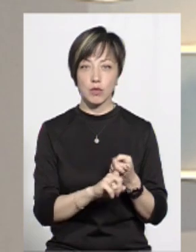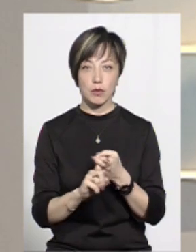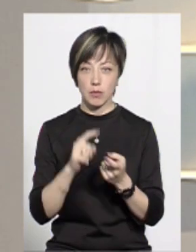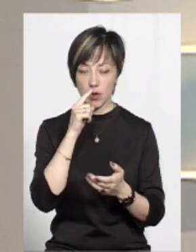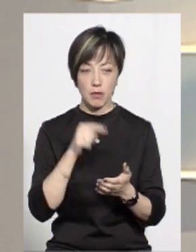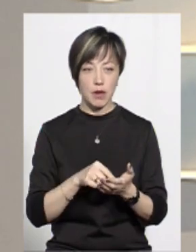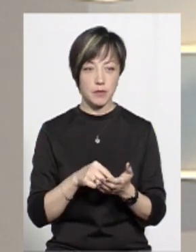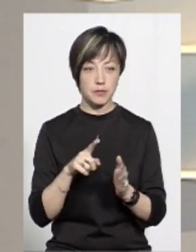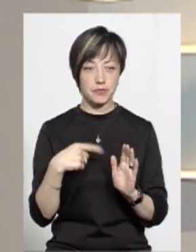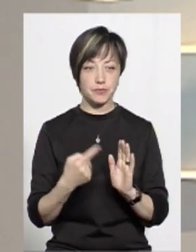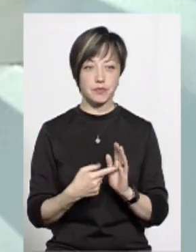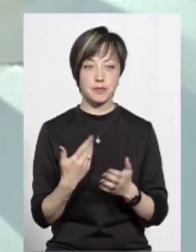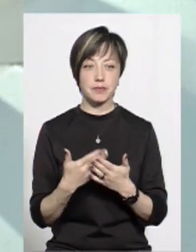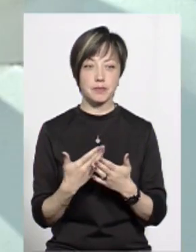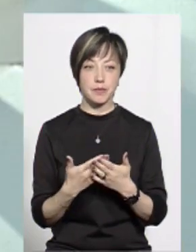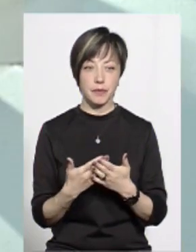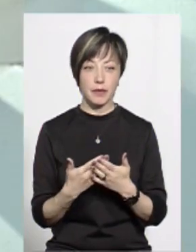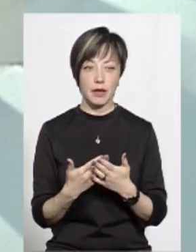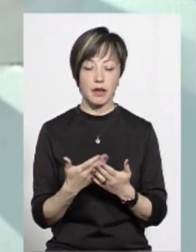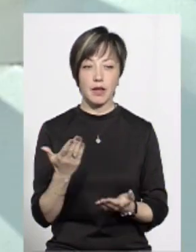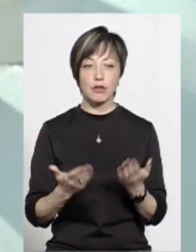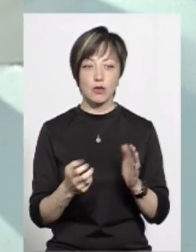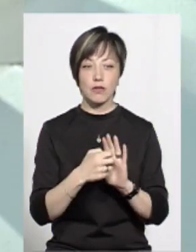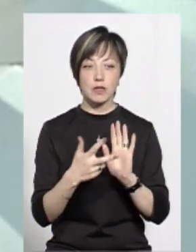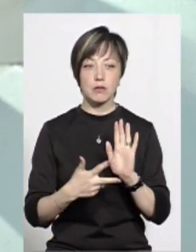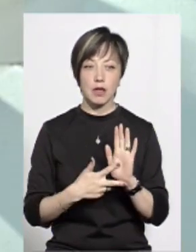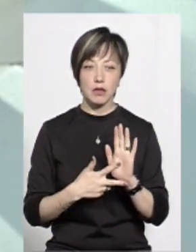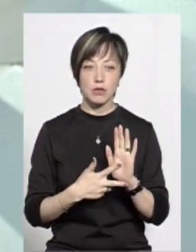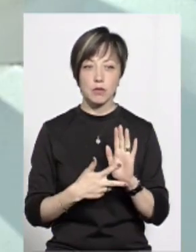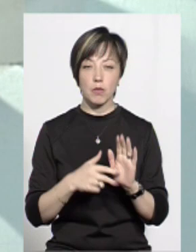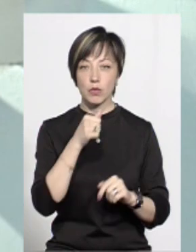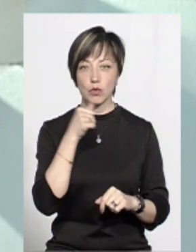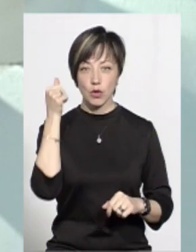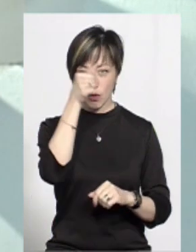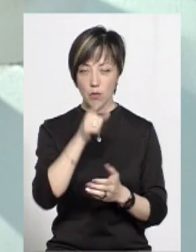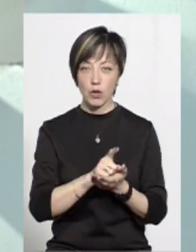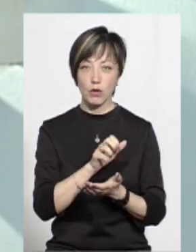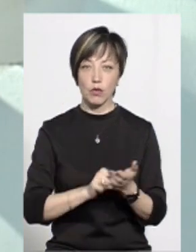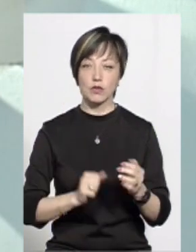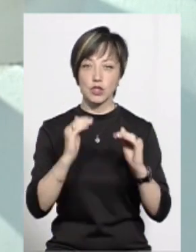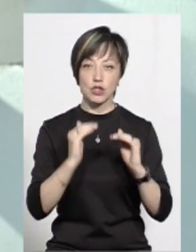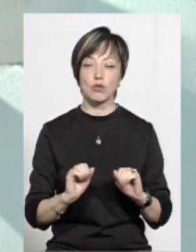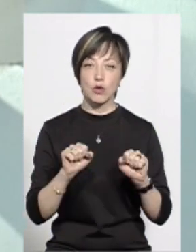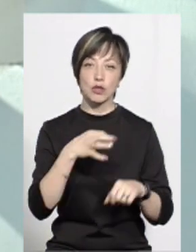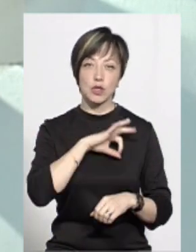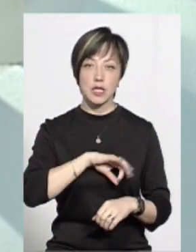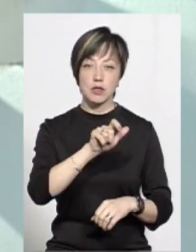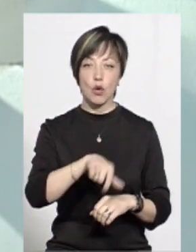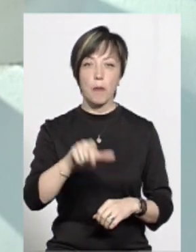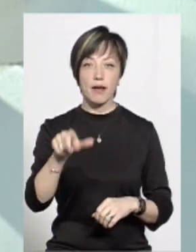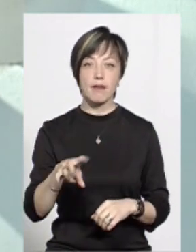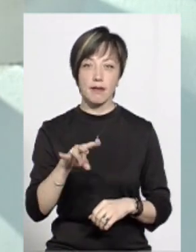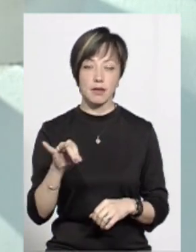кола потрапляє? Так, наприклад, якщо в 2018 і в минулих роках податковою знижкою могли скористатися